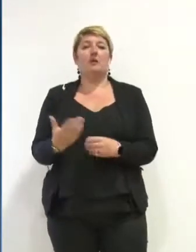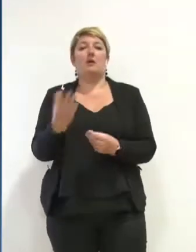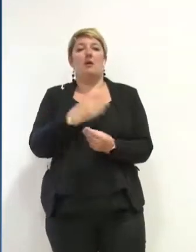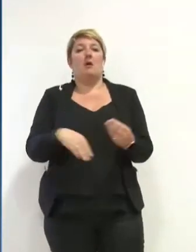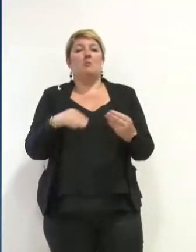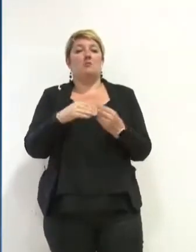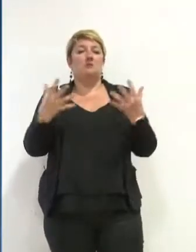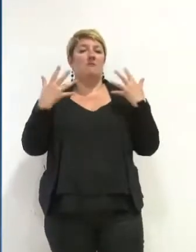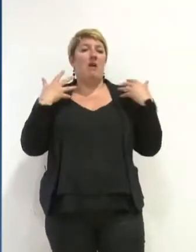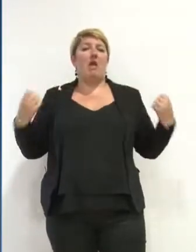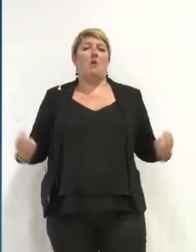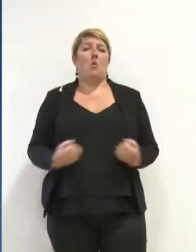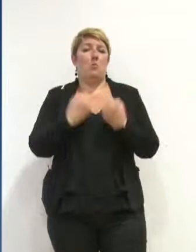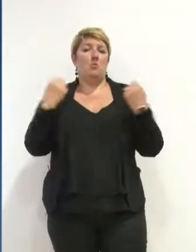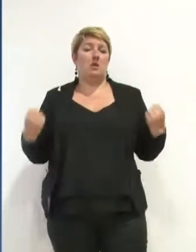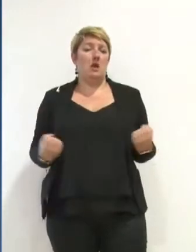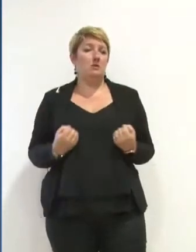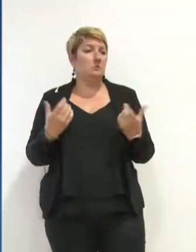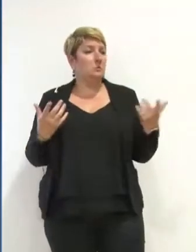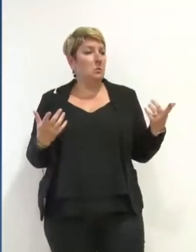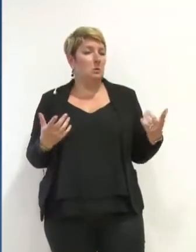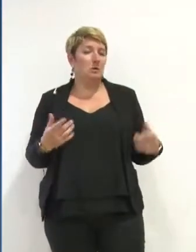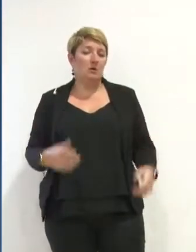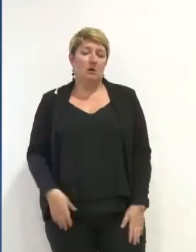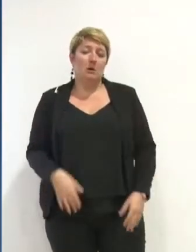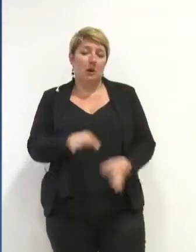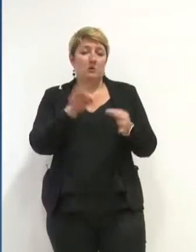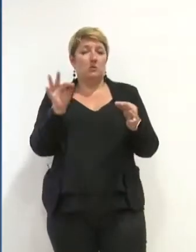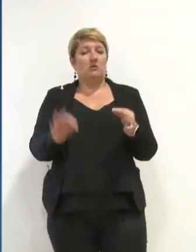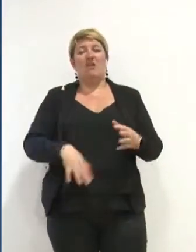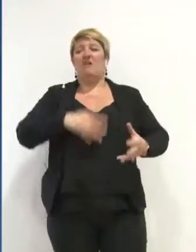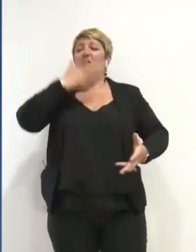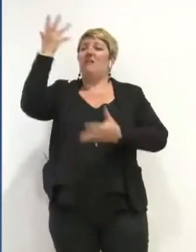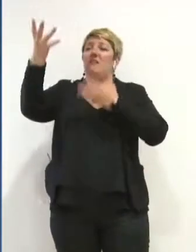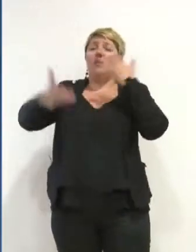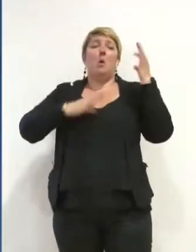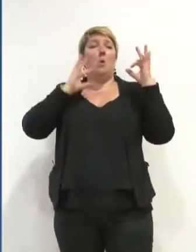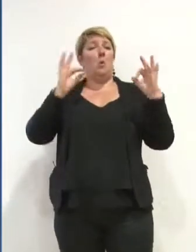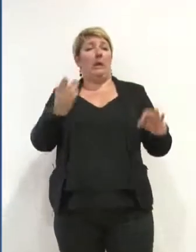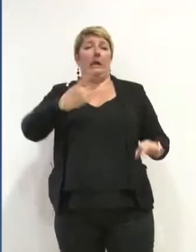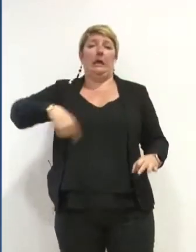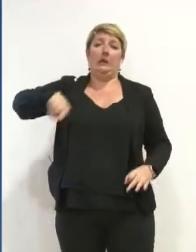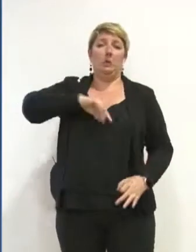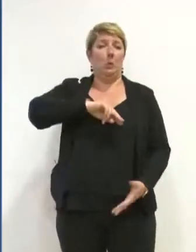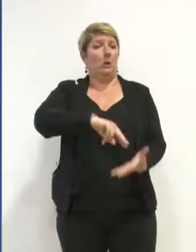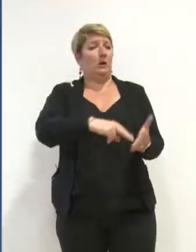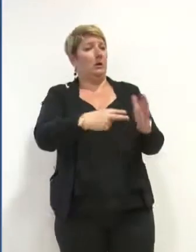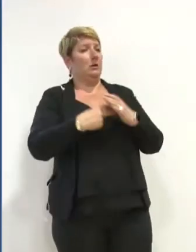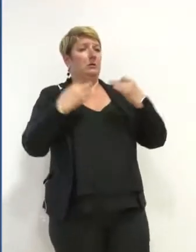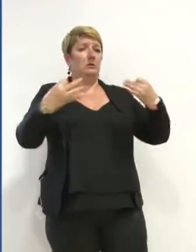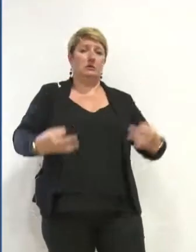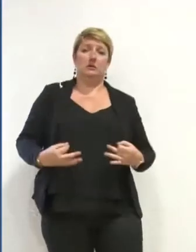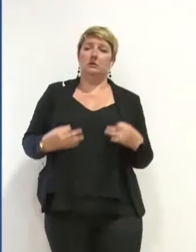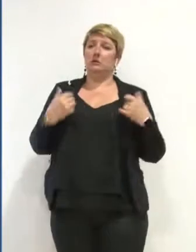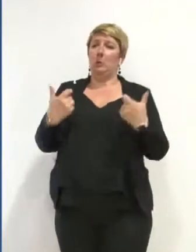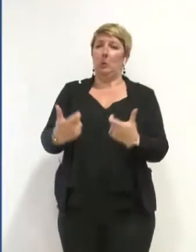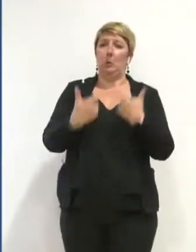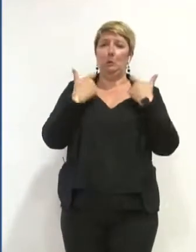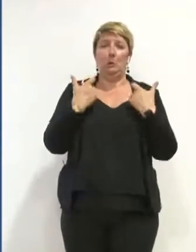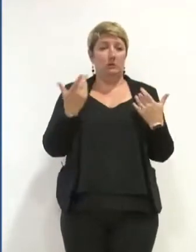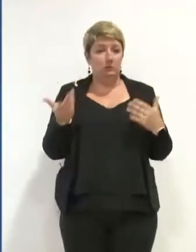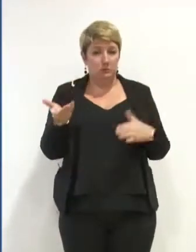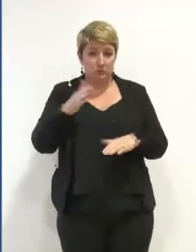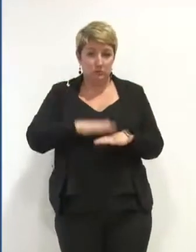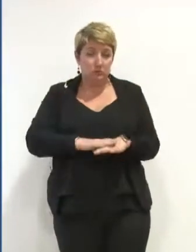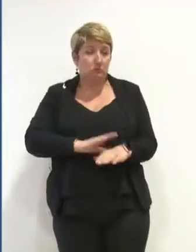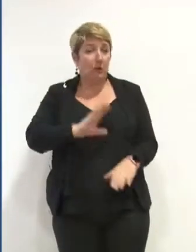donner lieu à un discours lénifiant de sobriété et de contrôle pour apprendre que finalement, que l'opération,